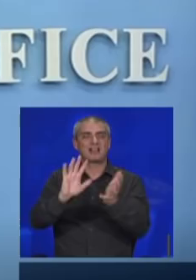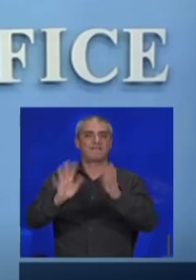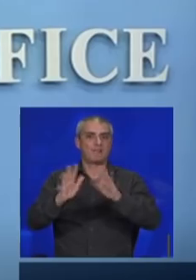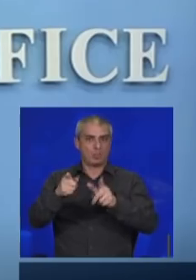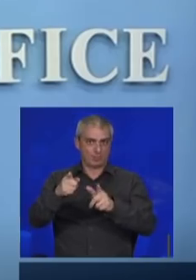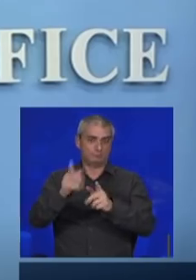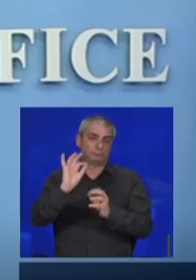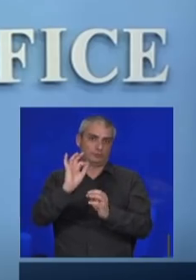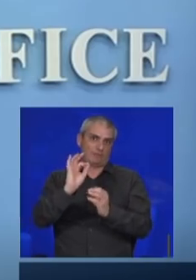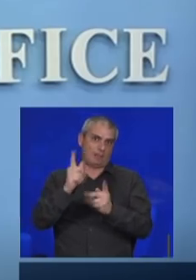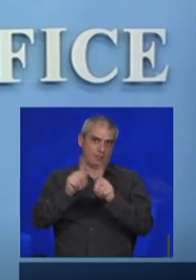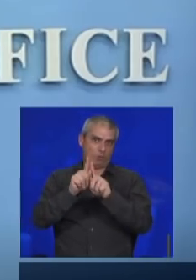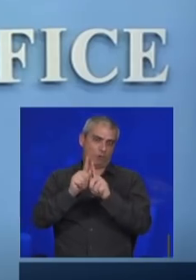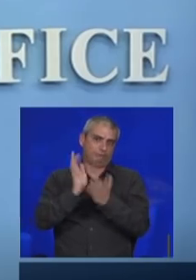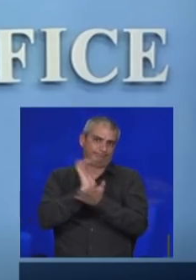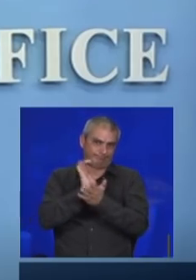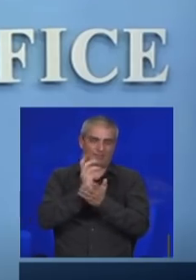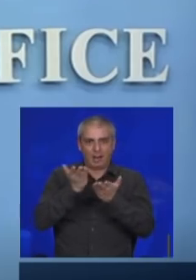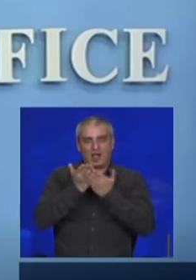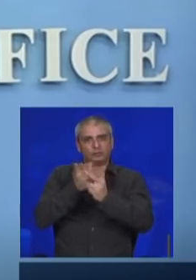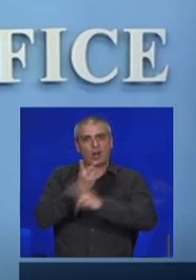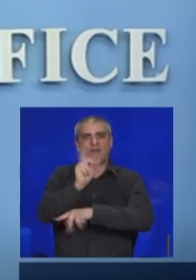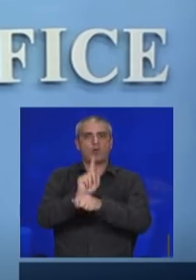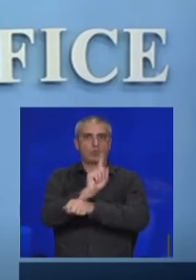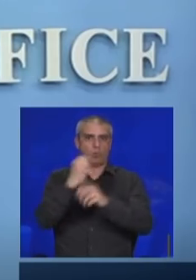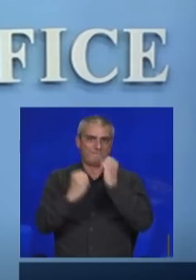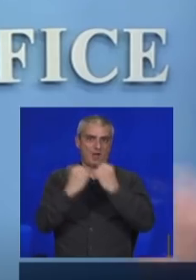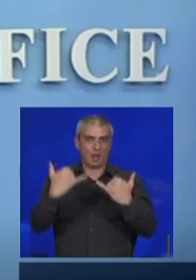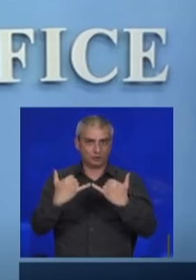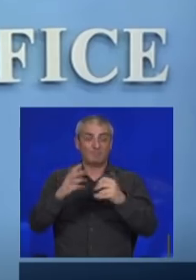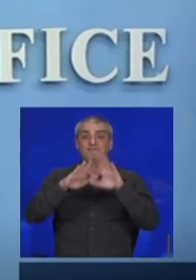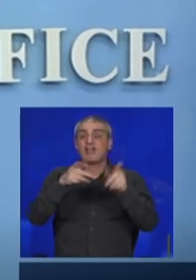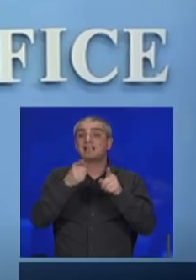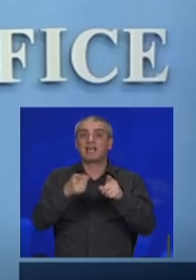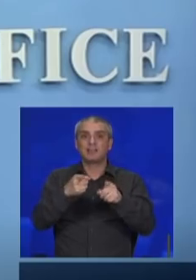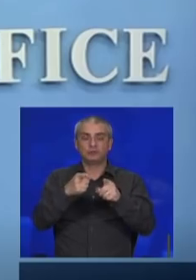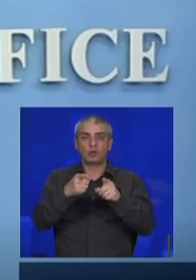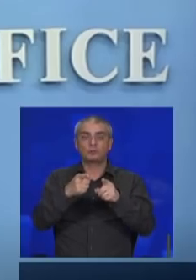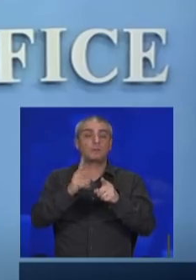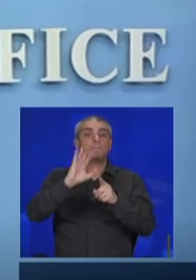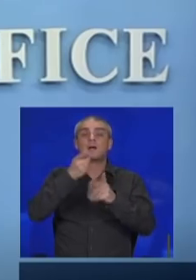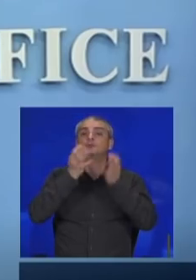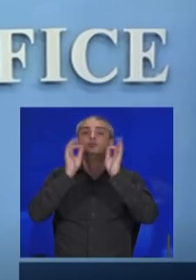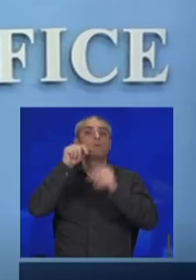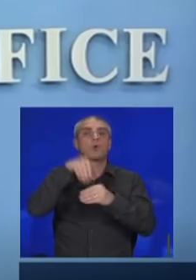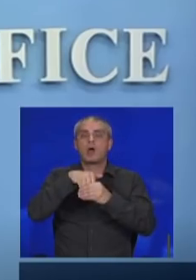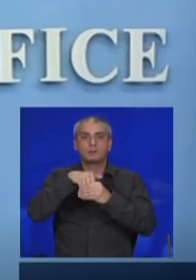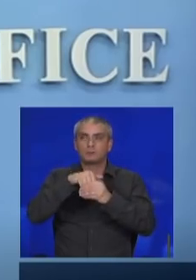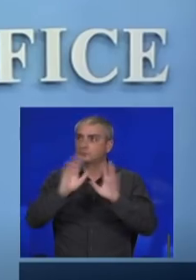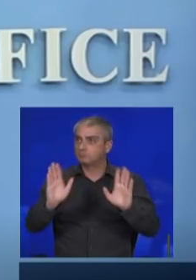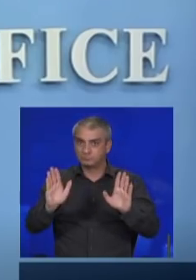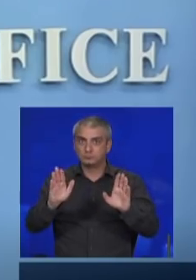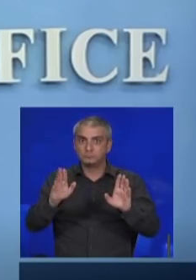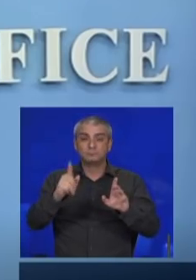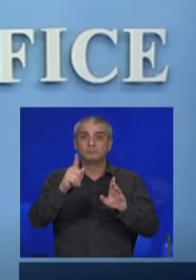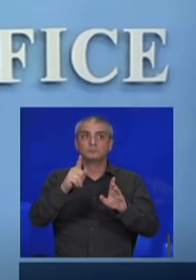להם כמובן לעבור את התקופה הזאת, והקרן הזאת, מה שמיוחד בה, חברים, זה